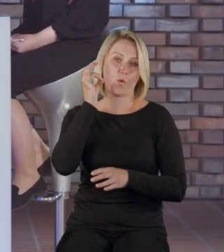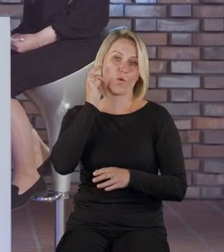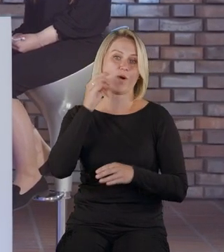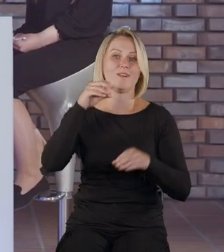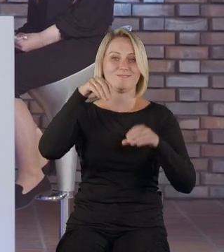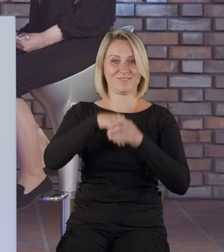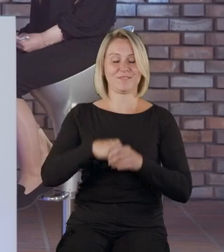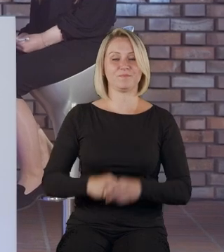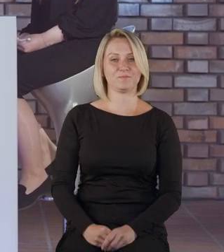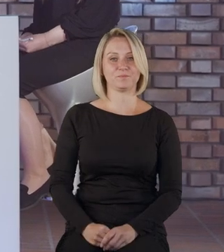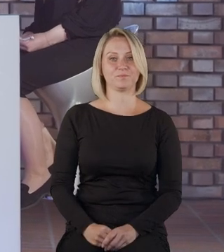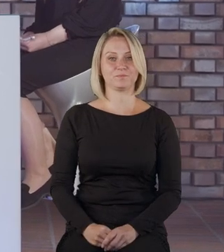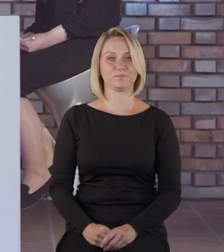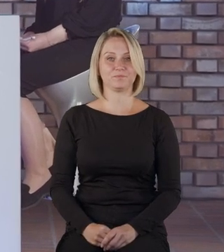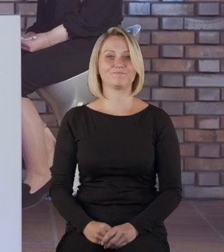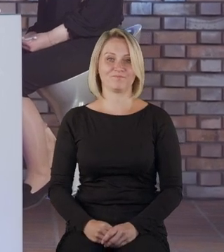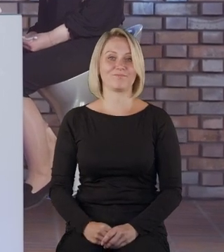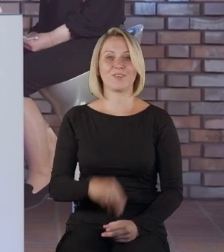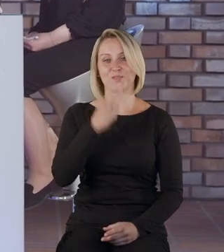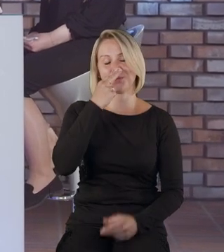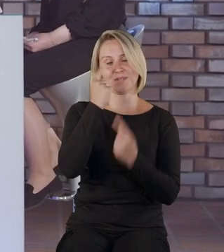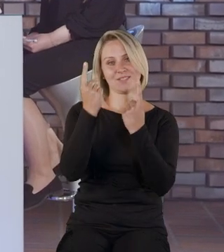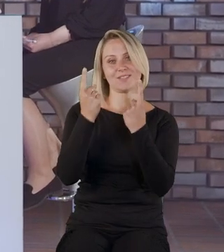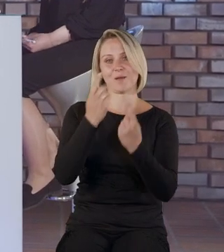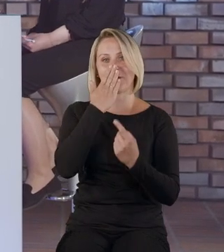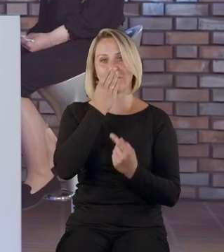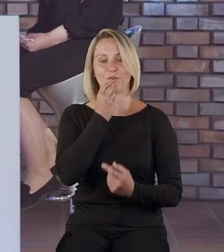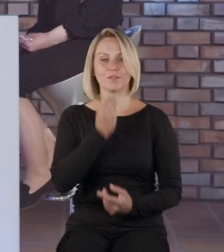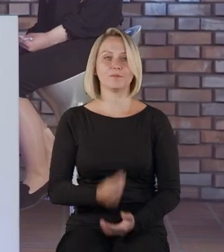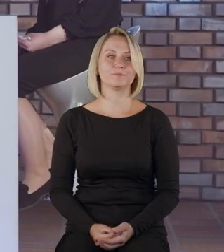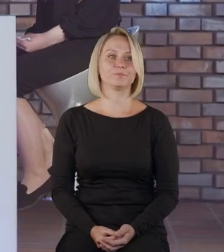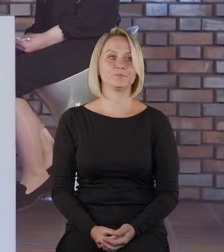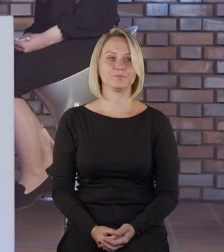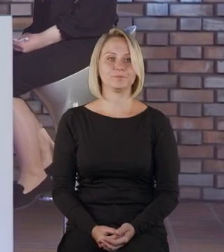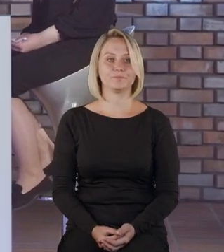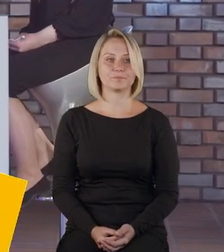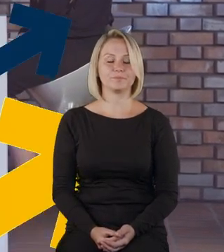Śląskiego w Katowicach. Zresztą zobaczcie sami, jak to wygląda.